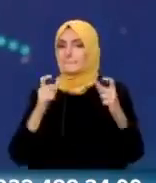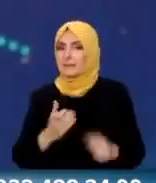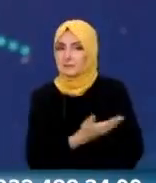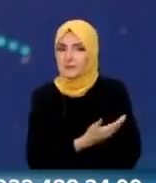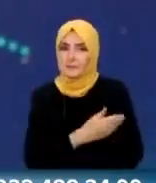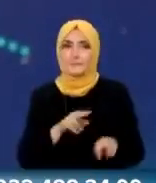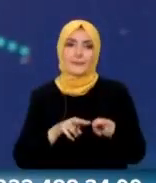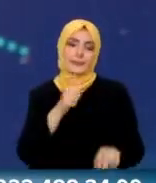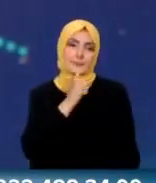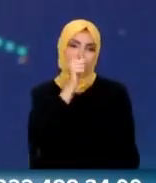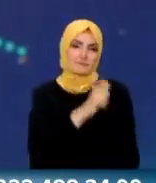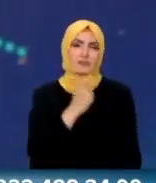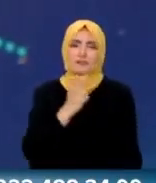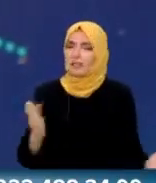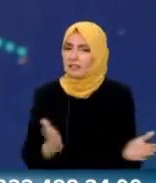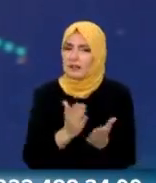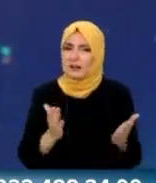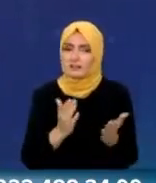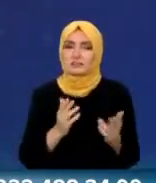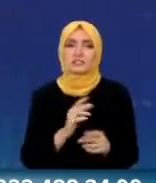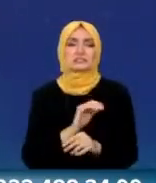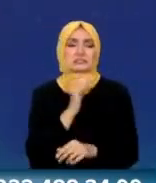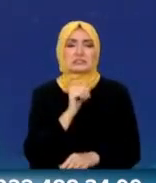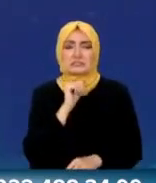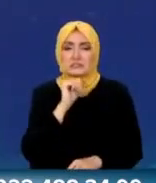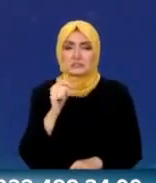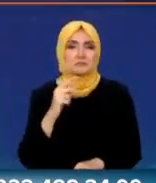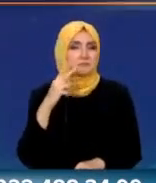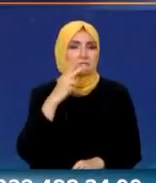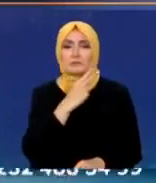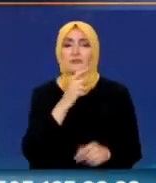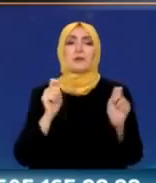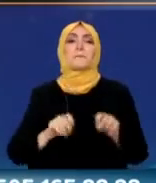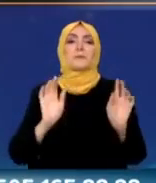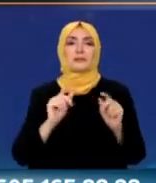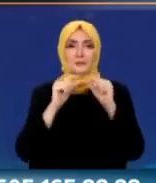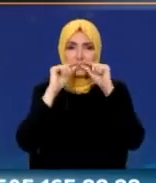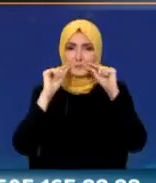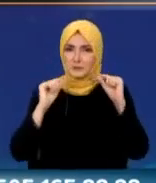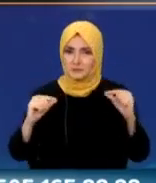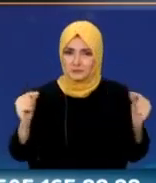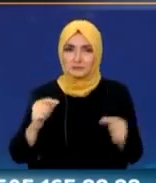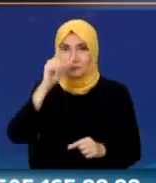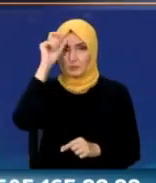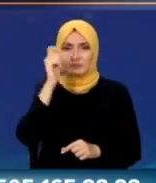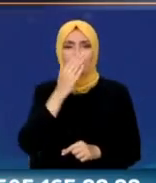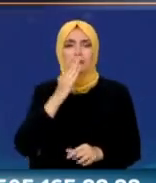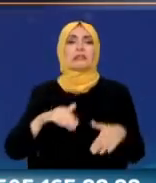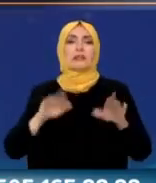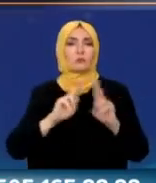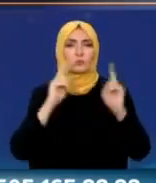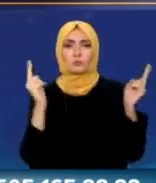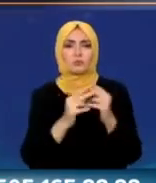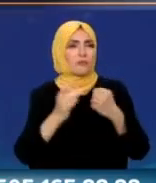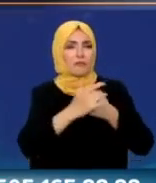Maraşlı Memeli Rüştü oldu. Yıllarca hiç kesmediği bıyıklarıyla sadece Türkiye'de değil dünyanın dört bir yanında tanınıyordu. Hatta